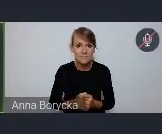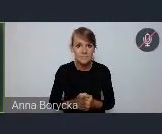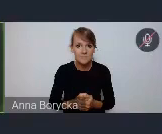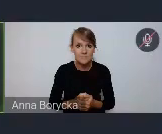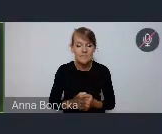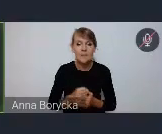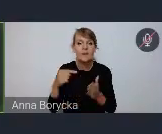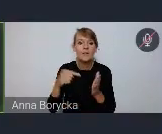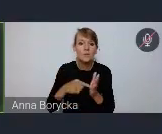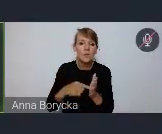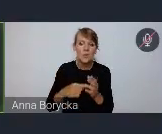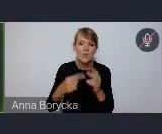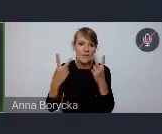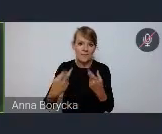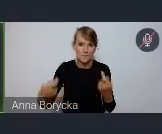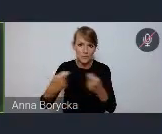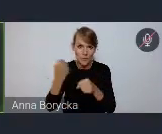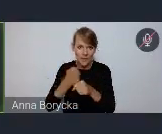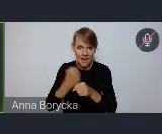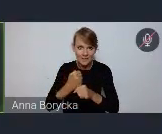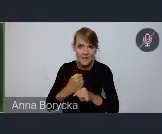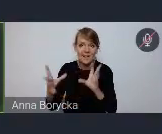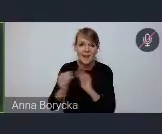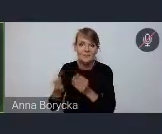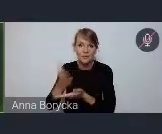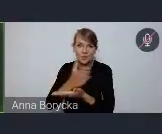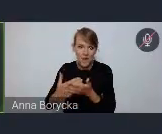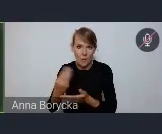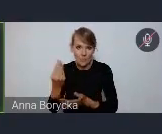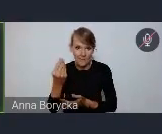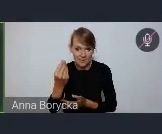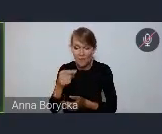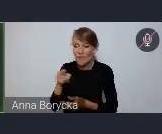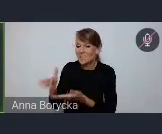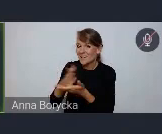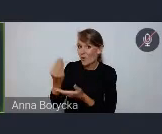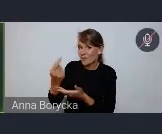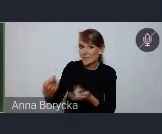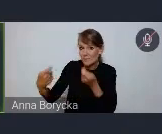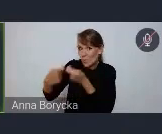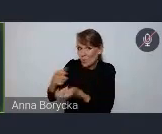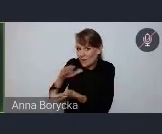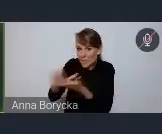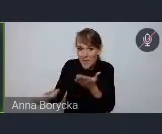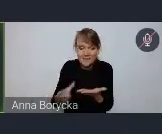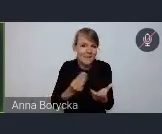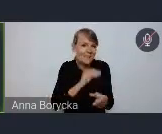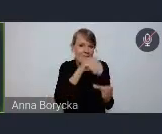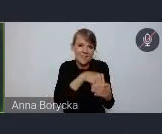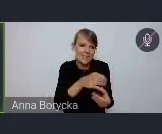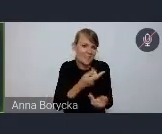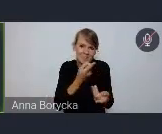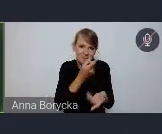bez współpracy z pionem finansowym nie da się zrealizować żadnej inwestycji, jeżeli nasz